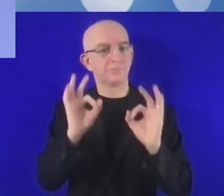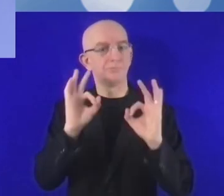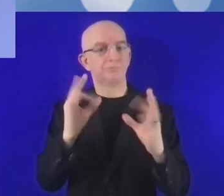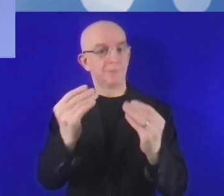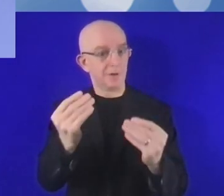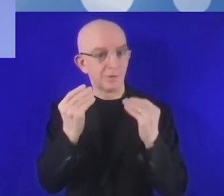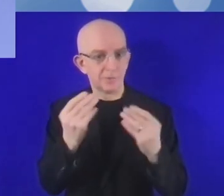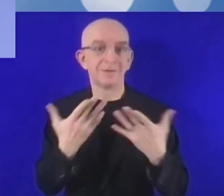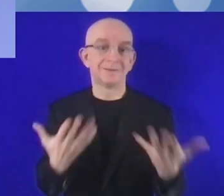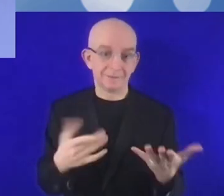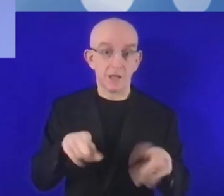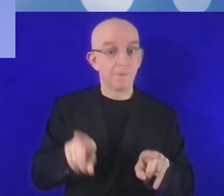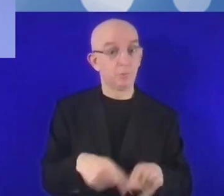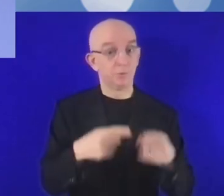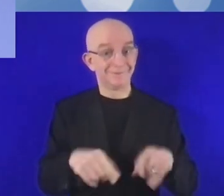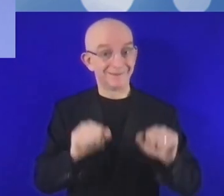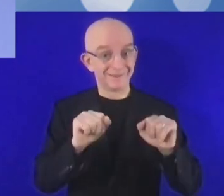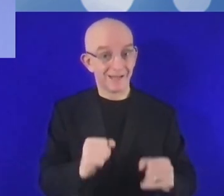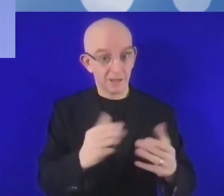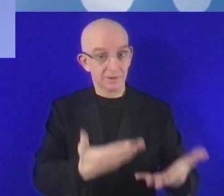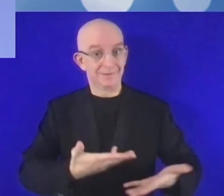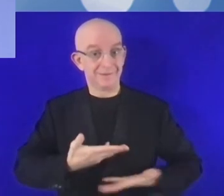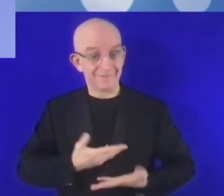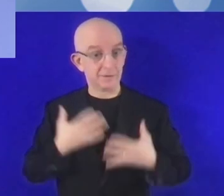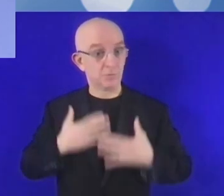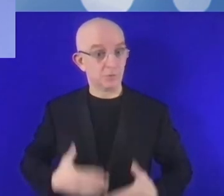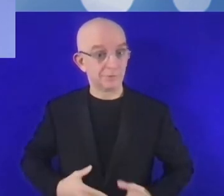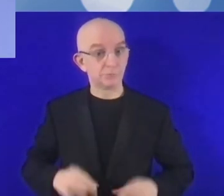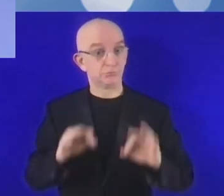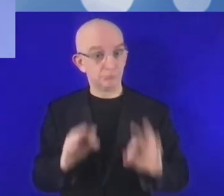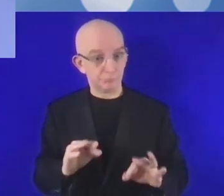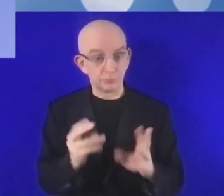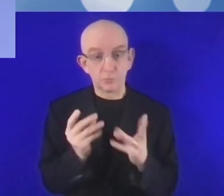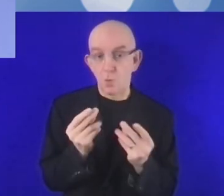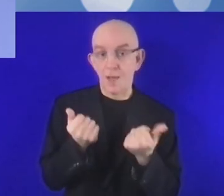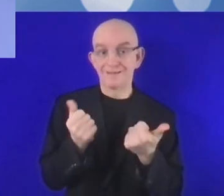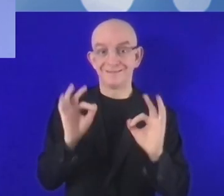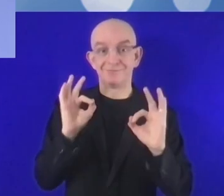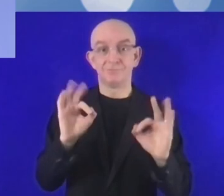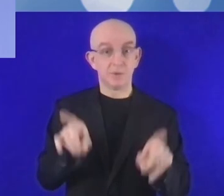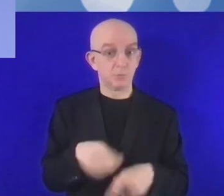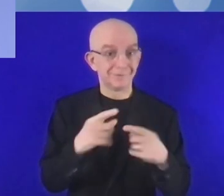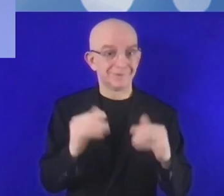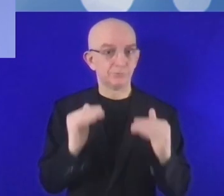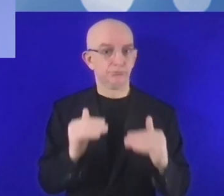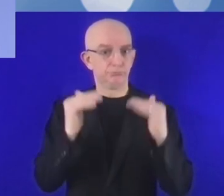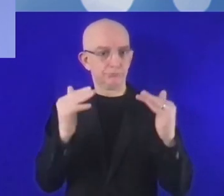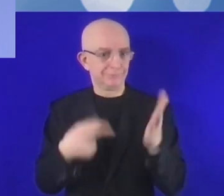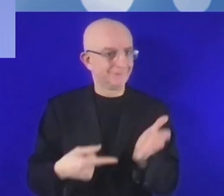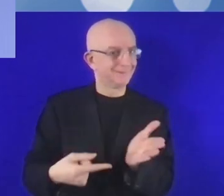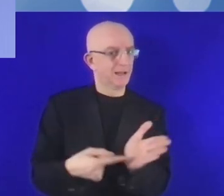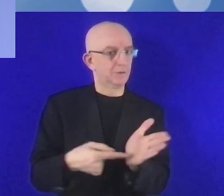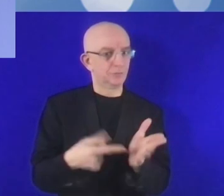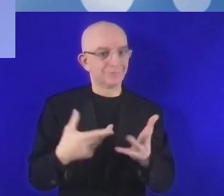высококачественное образование. Мы знаем тогда, что музыка оказывает воздействие на наш организм, а высококачественная музыка